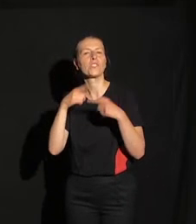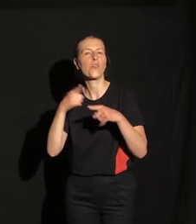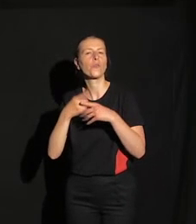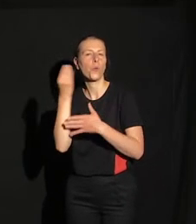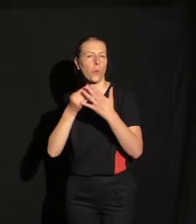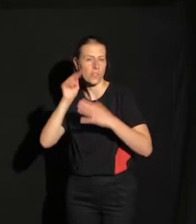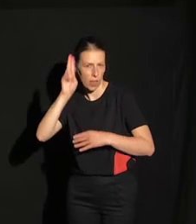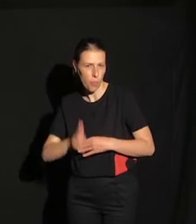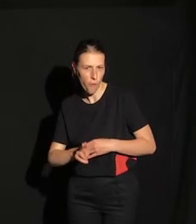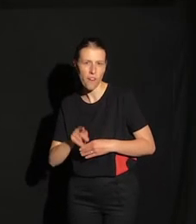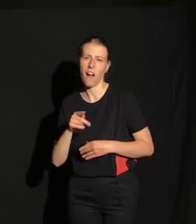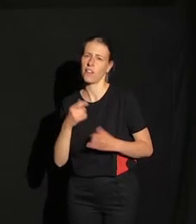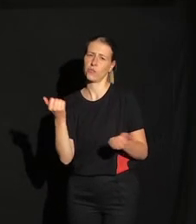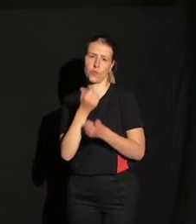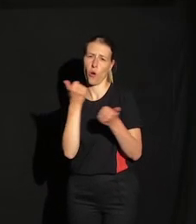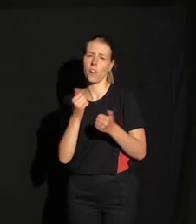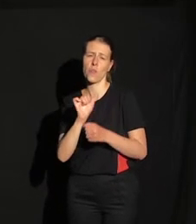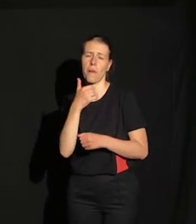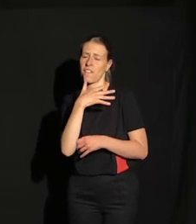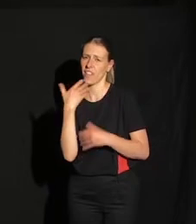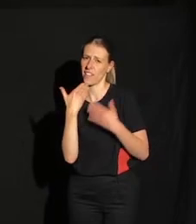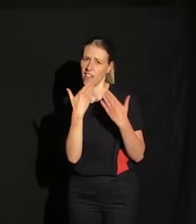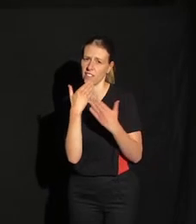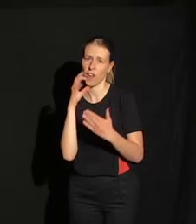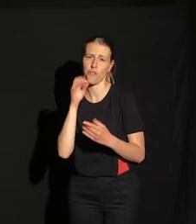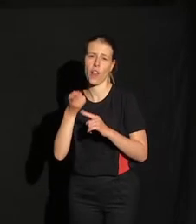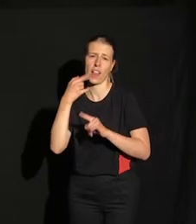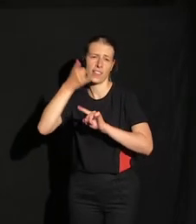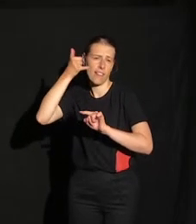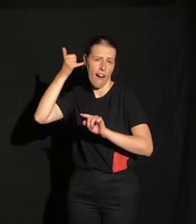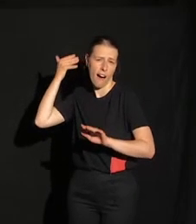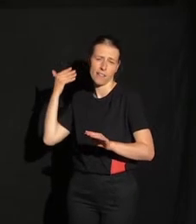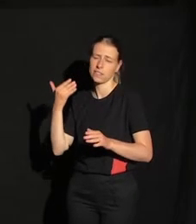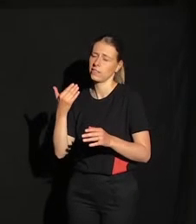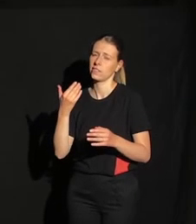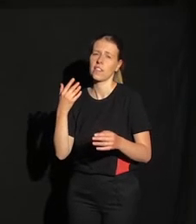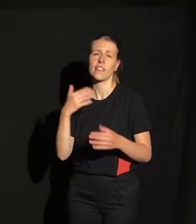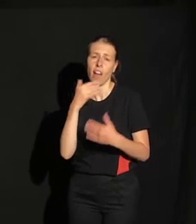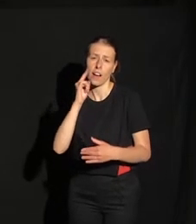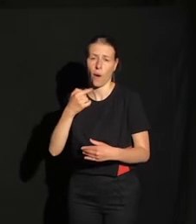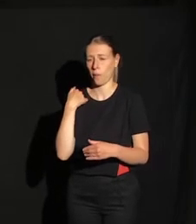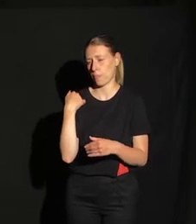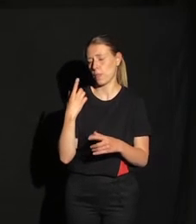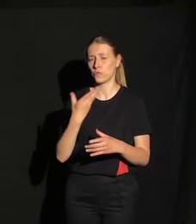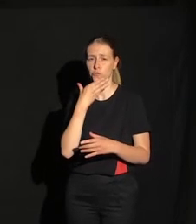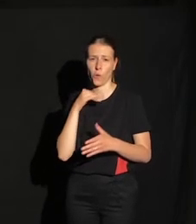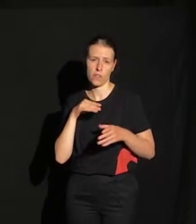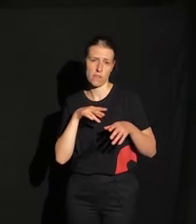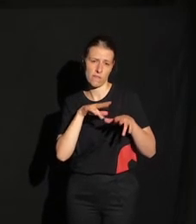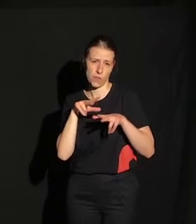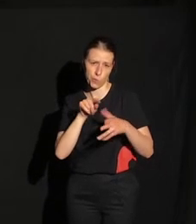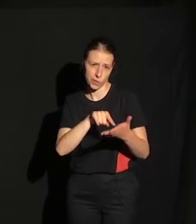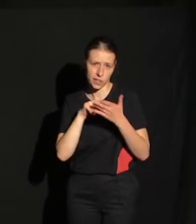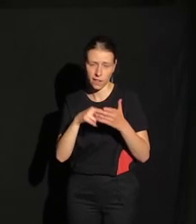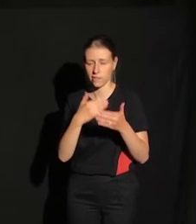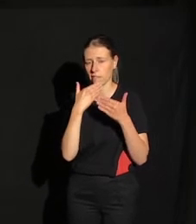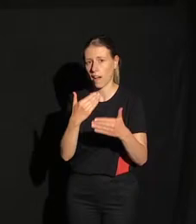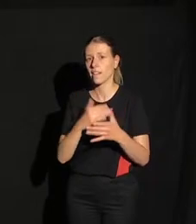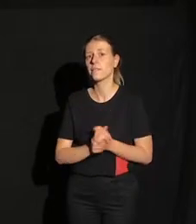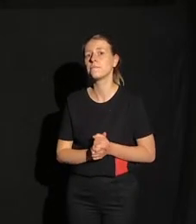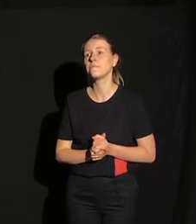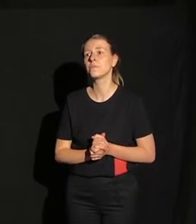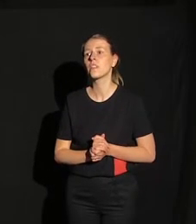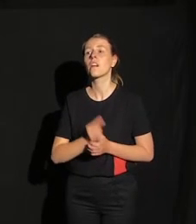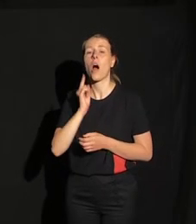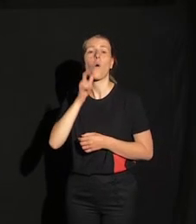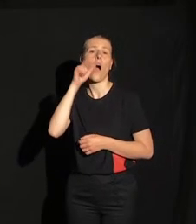gemacht. Vielen Dank dafür, für die letzten Jahre. Vielen Dank für den schönen Film. Euch, der